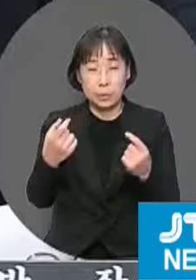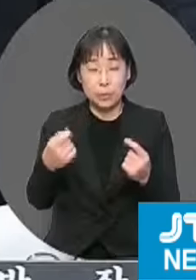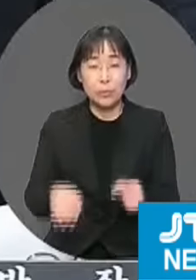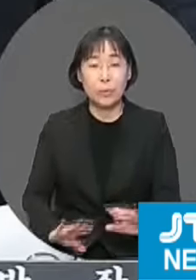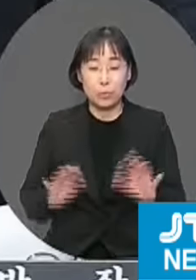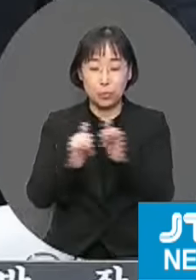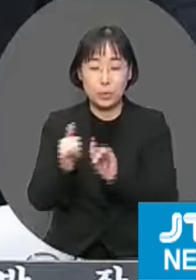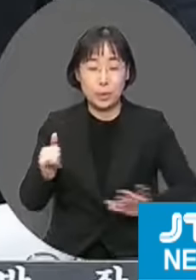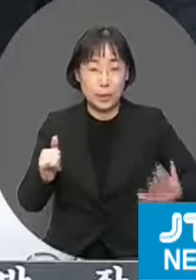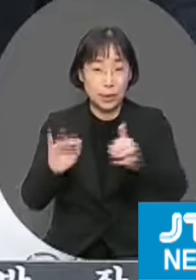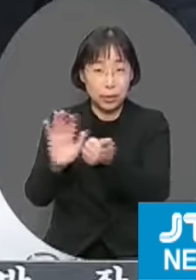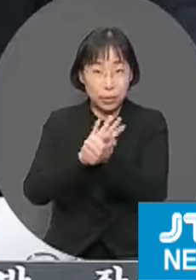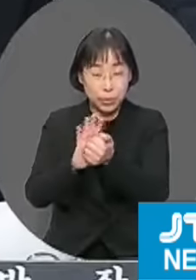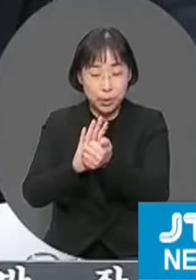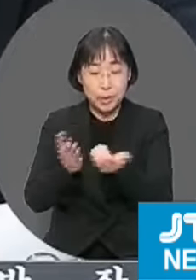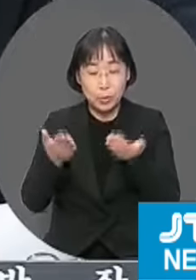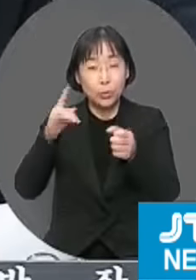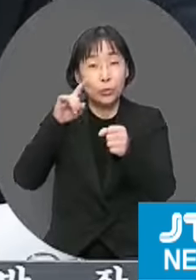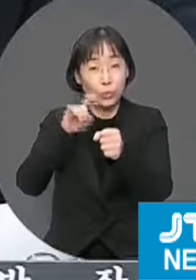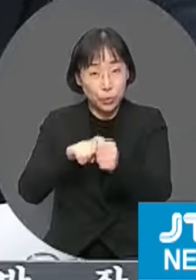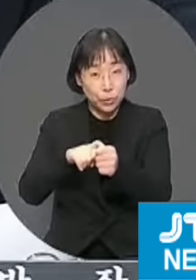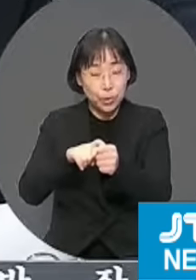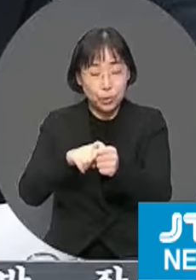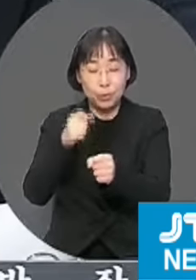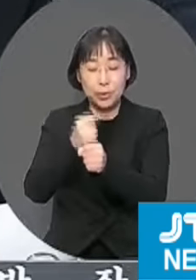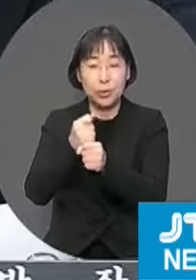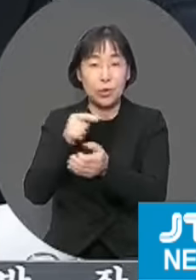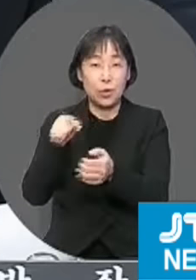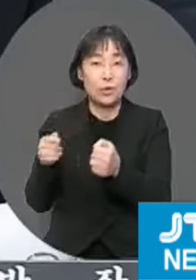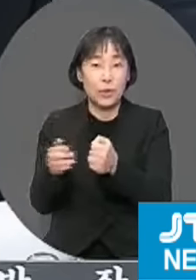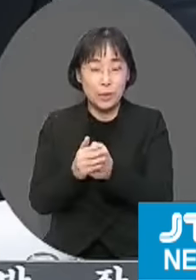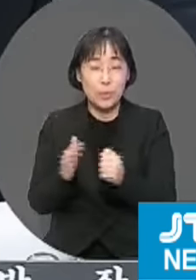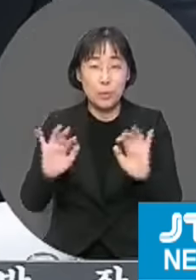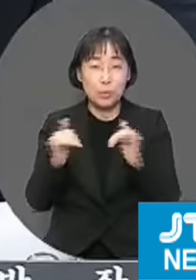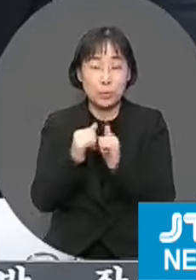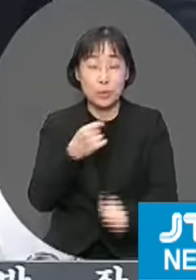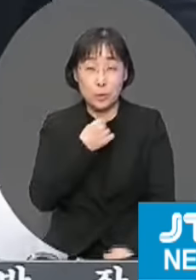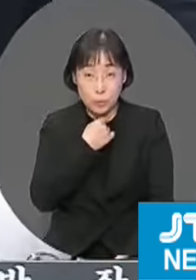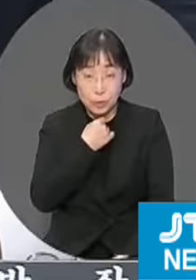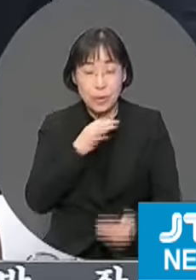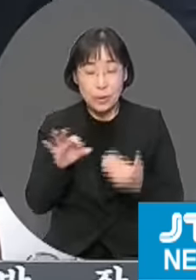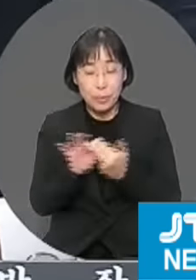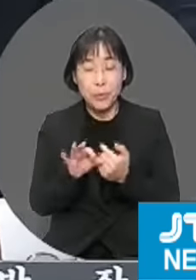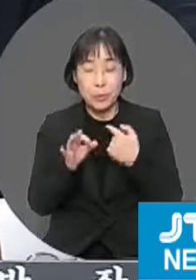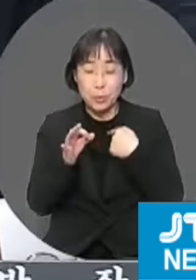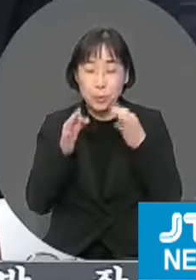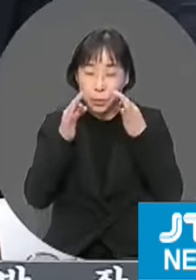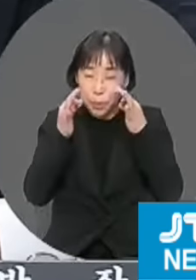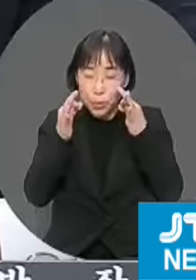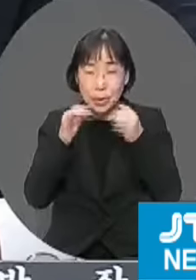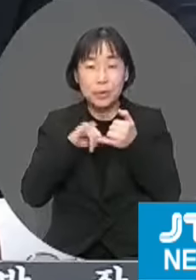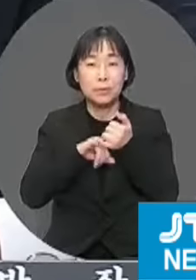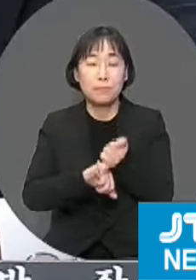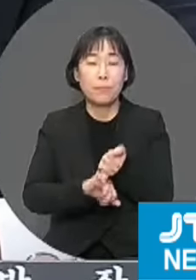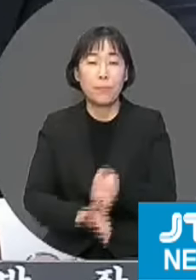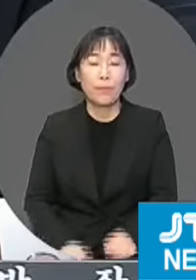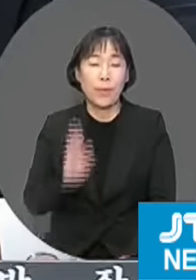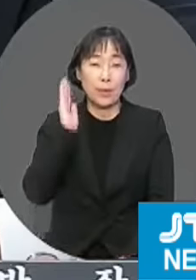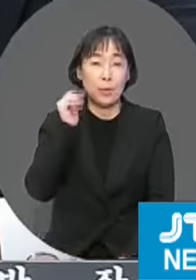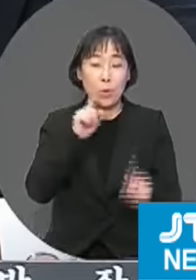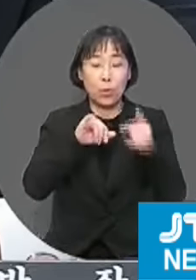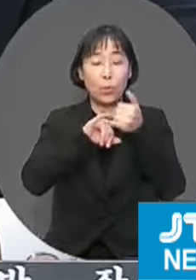국민들에게 서비스를 제공하기 위해서 만든 사이트니까요. 국민들의 니즈가 있다면 그렇죠. 이건 대통령 공약이었고 대통령 공약에서 이런